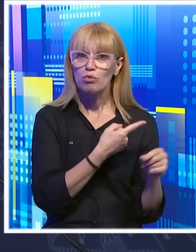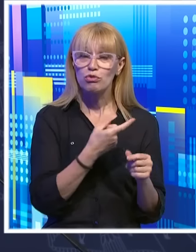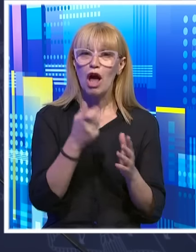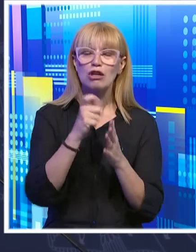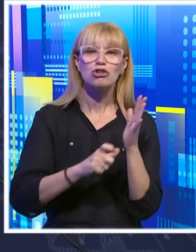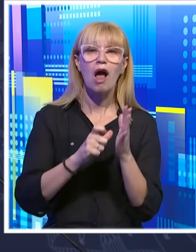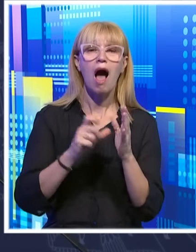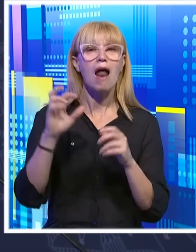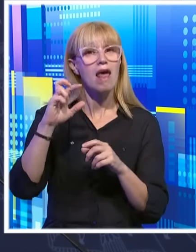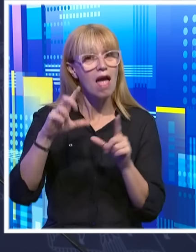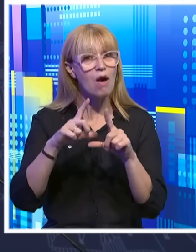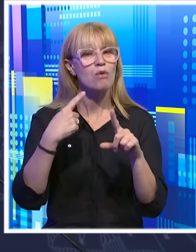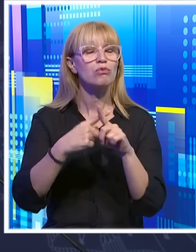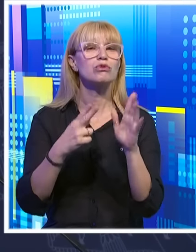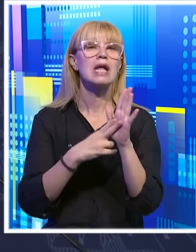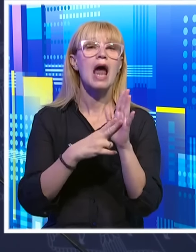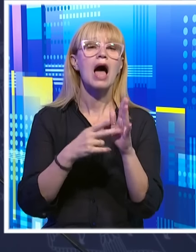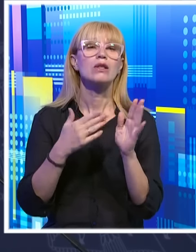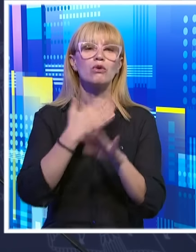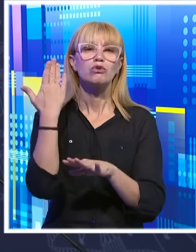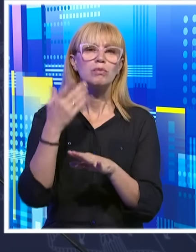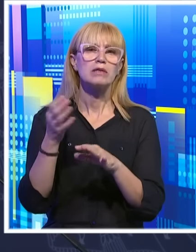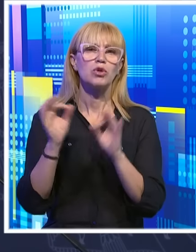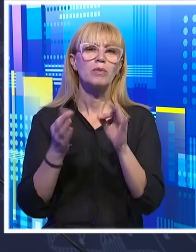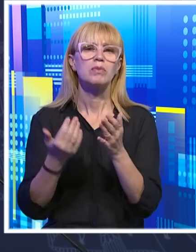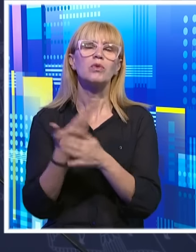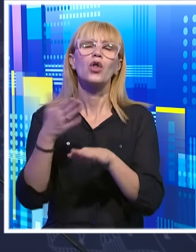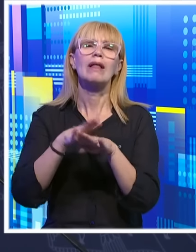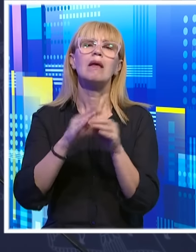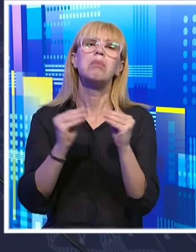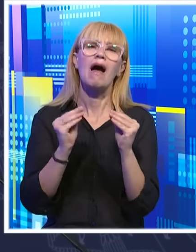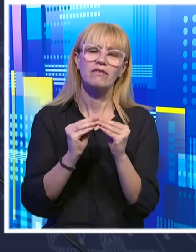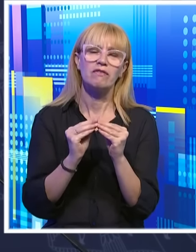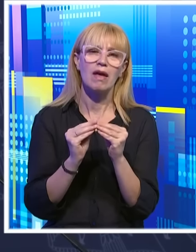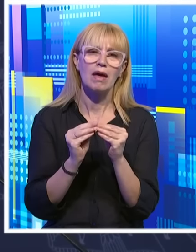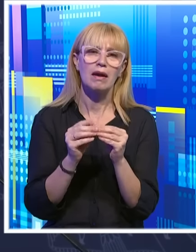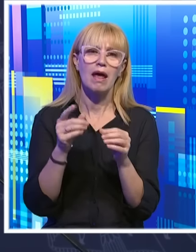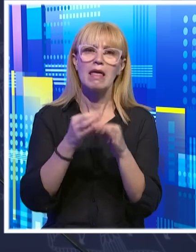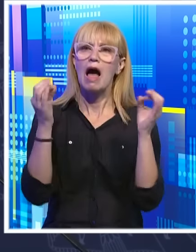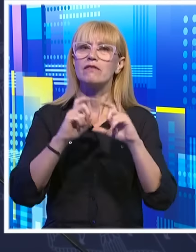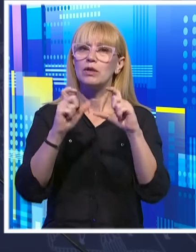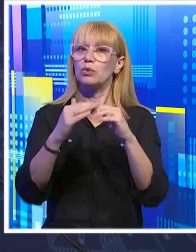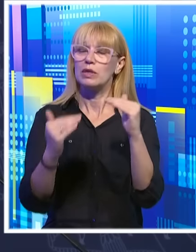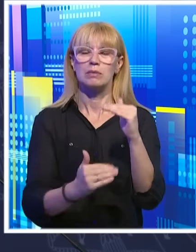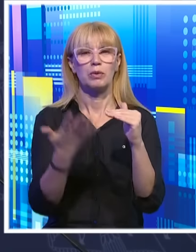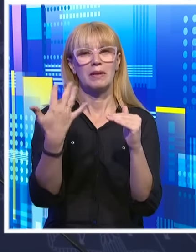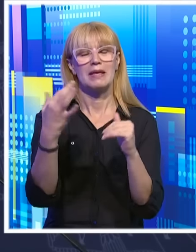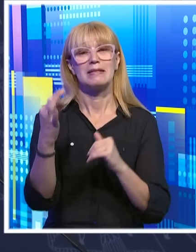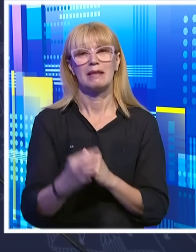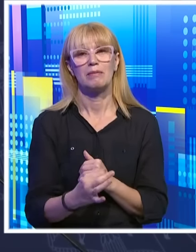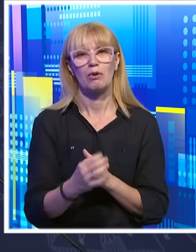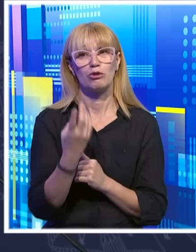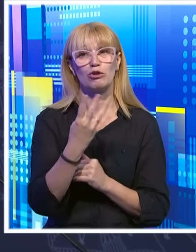I uspeli smo da obezbedimo dodatne bufere, a da stopu javnog duga i dalje držimo čak ispod 50, a ne ispod 60%, dakle na